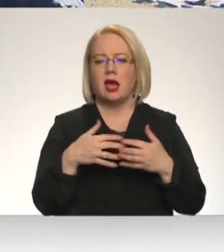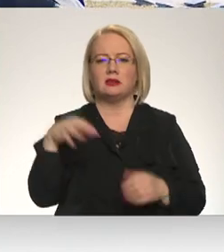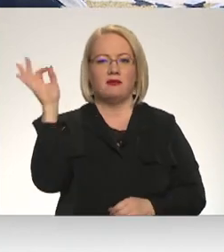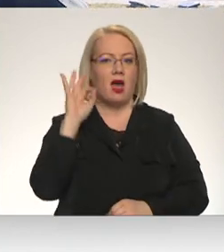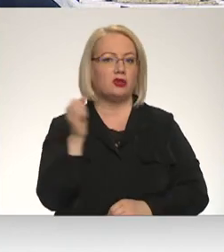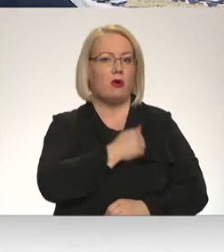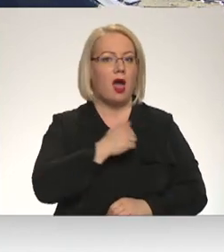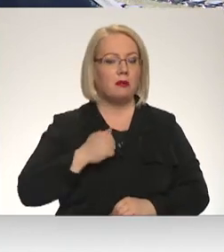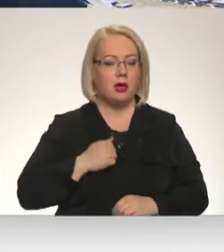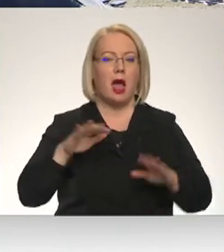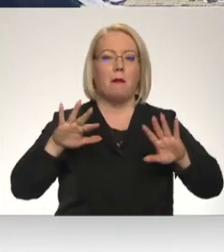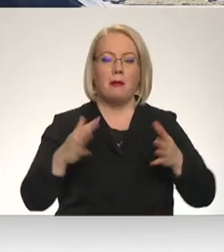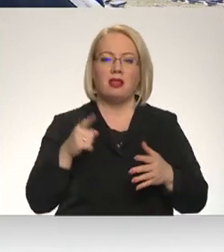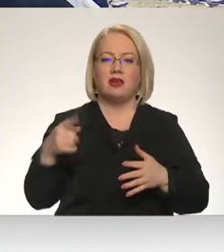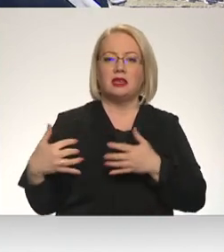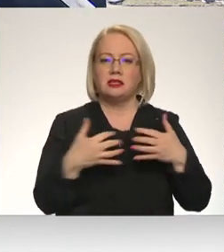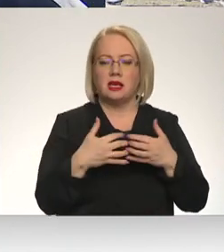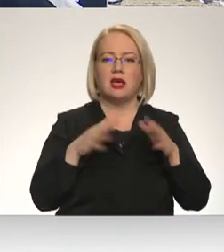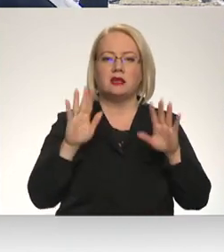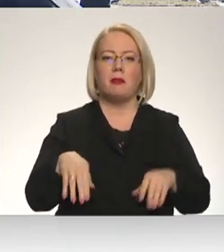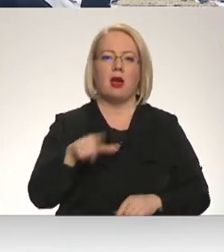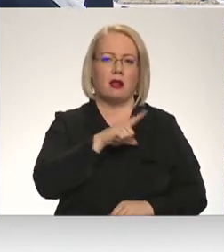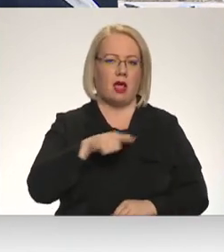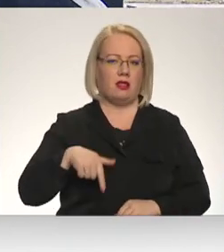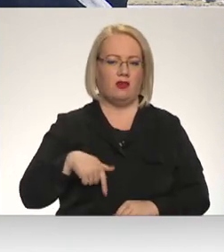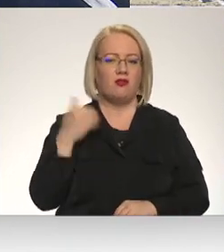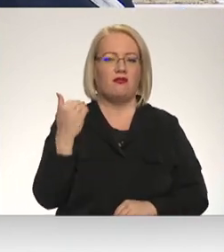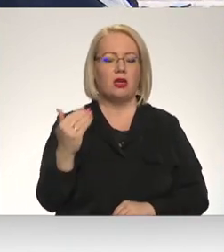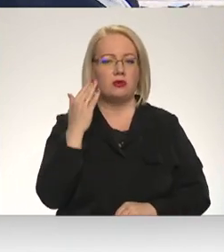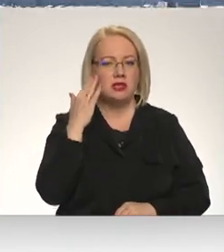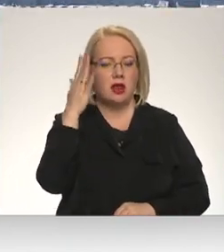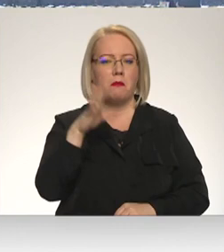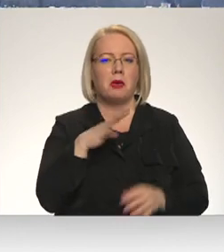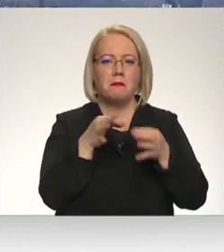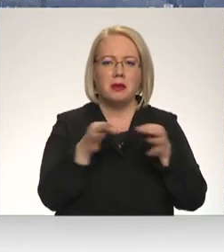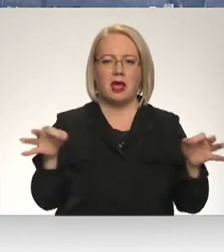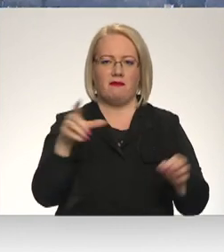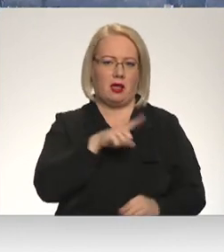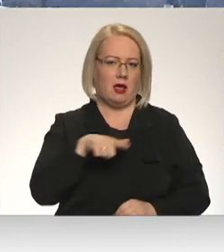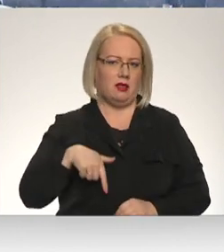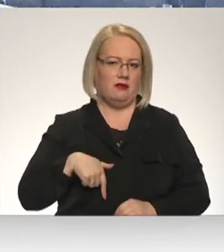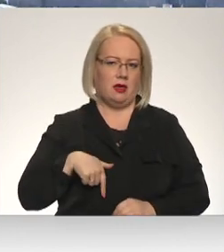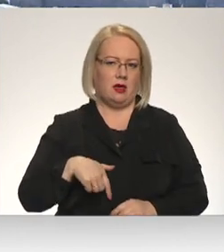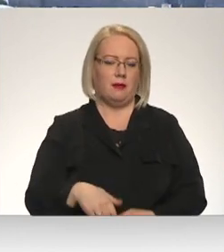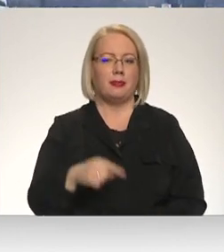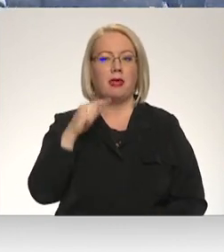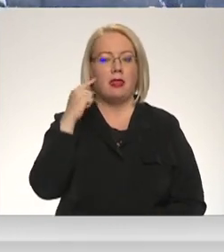bet viņi cīnījās par Latviju, jo viņu cerība bija brīva Latvija. Tās bija leģionārs.